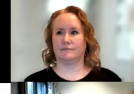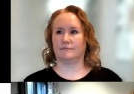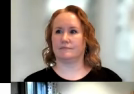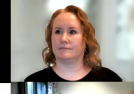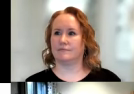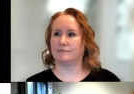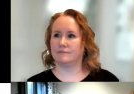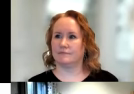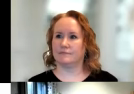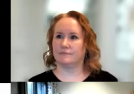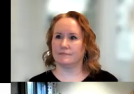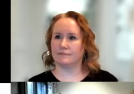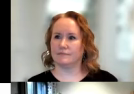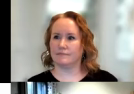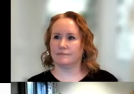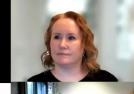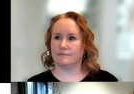2022.